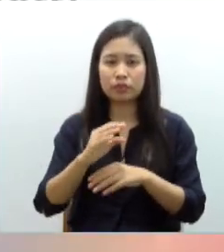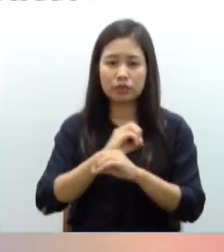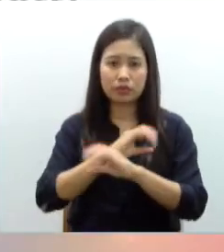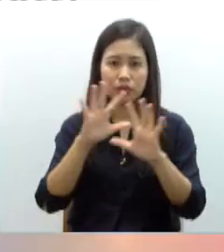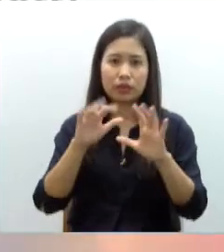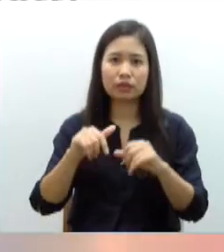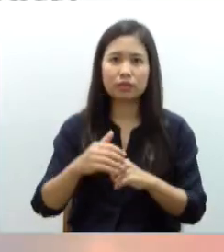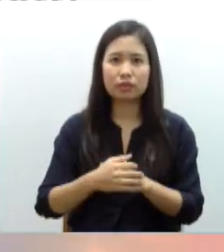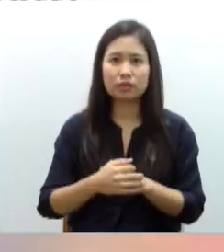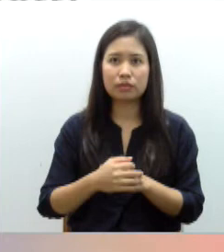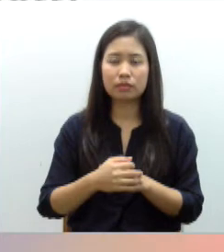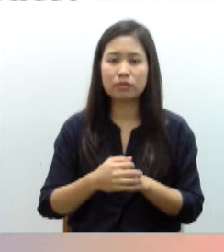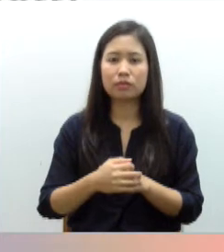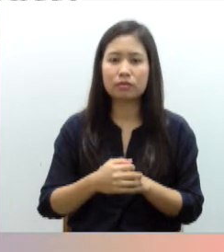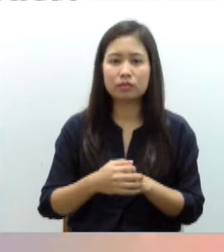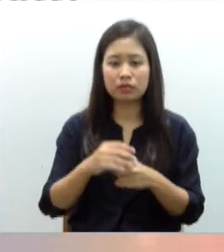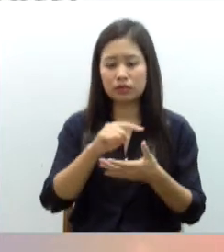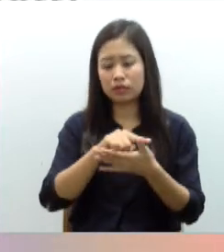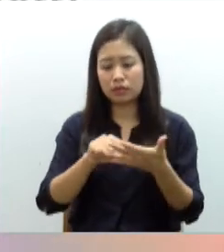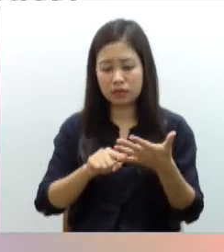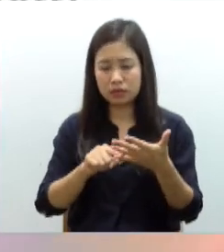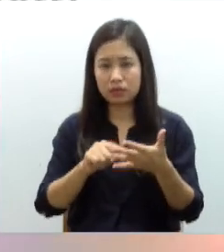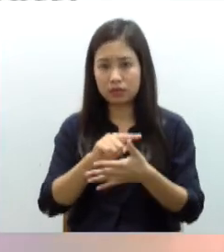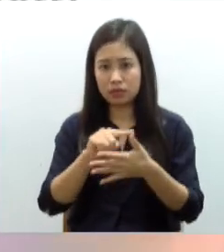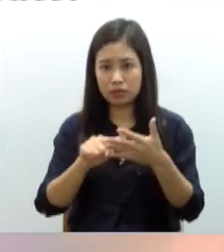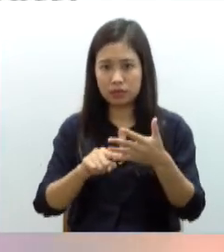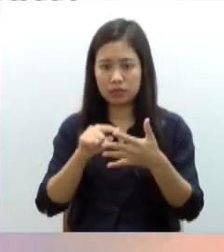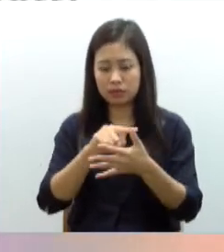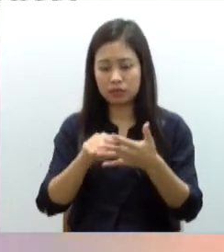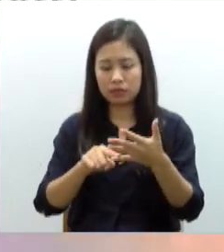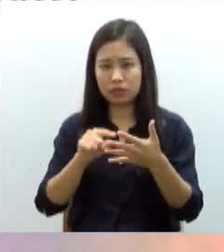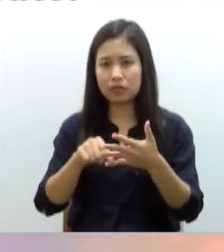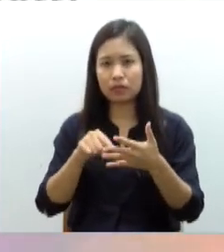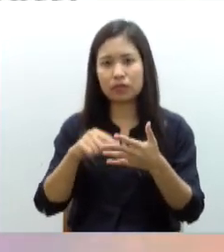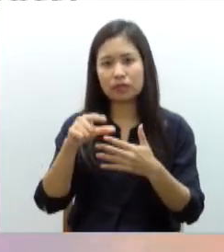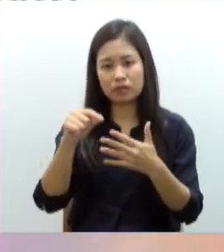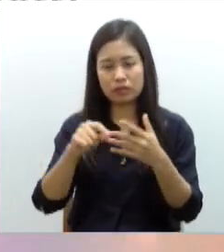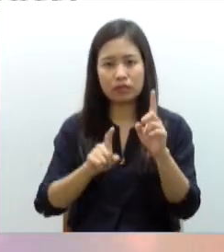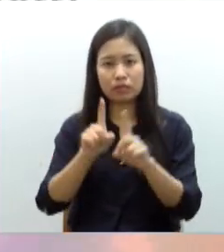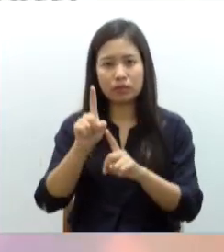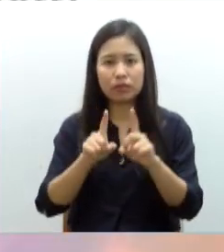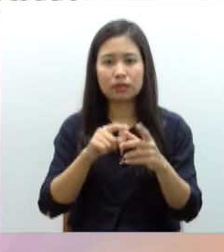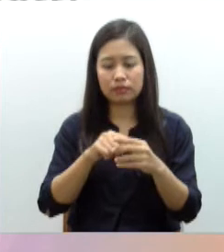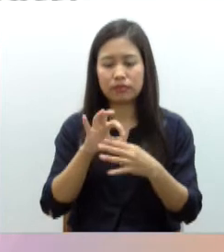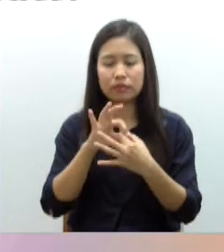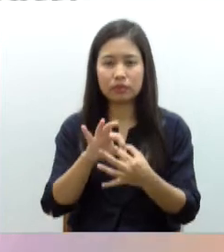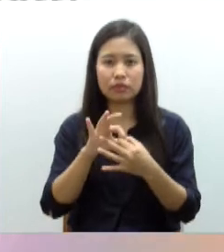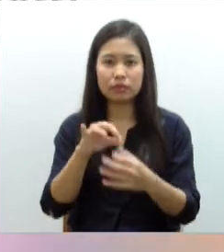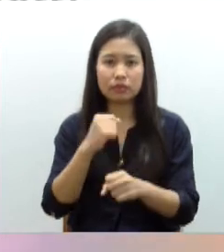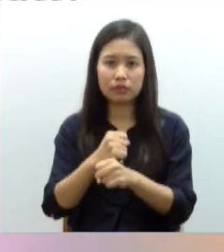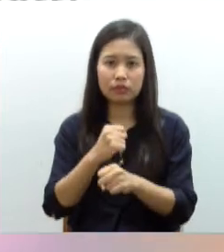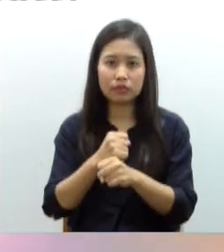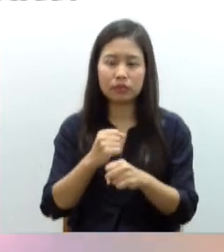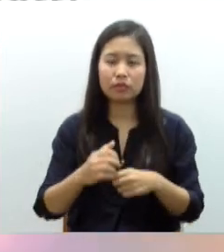ตัวย่อที่2ก็คือการบริหารงานแต่ละหน่วยงานมีการลักษณะของการบริหารงานกันอย่างไรนะครับตัวที่3ย่อ